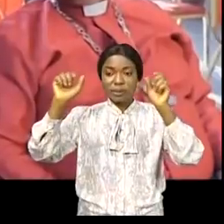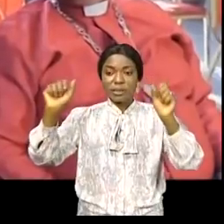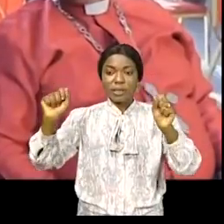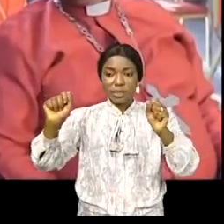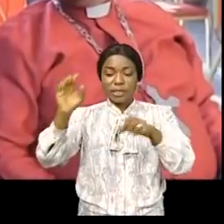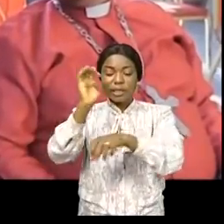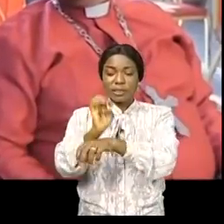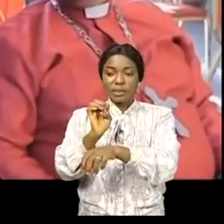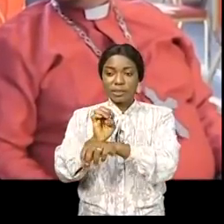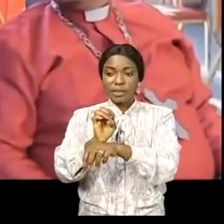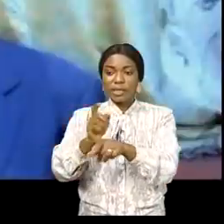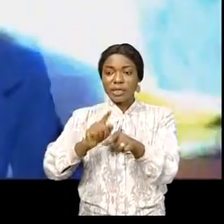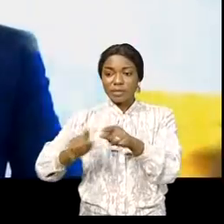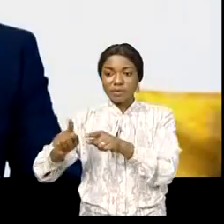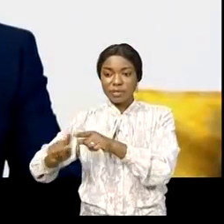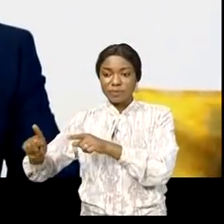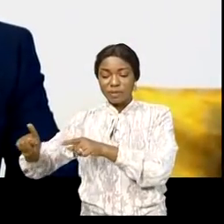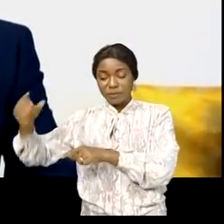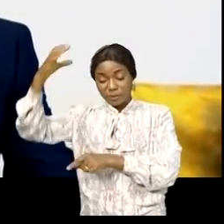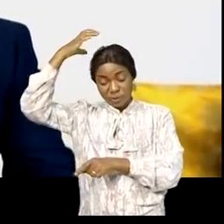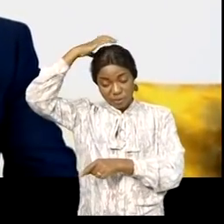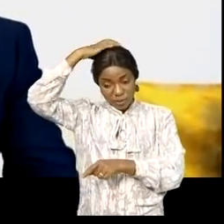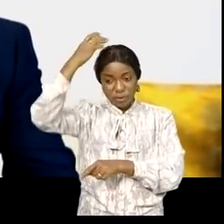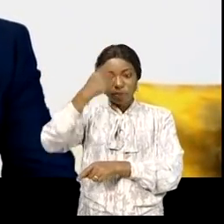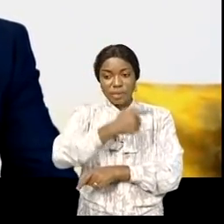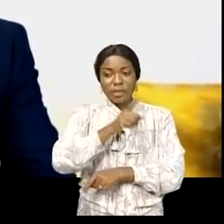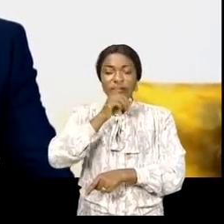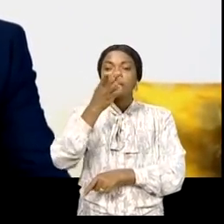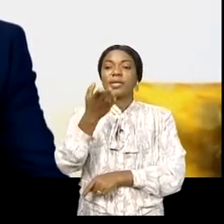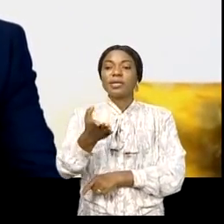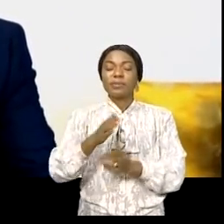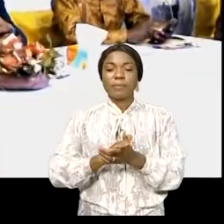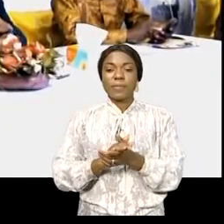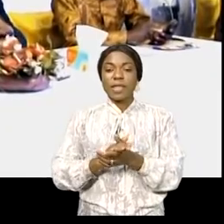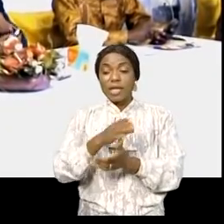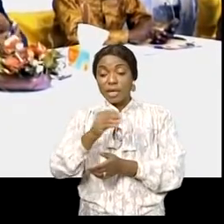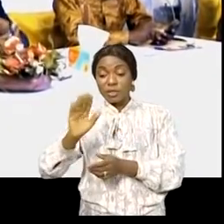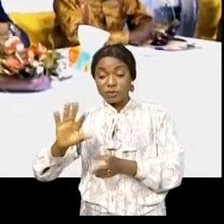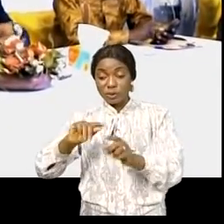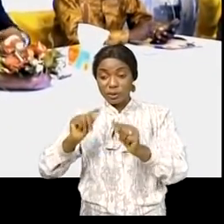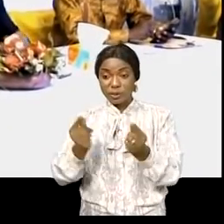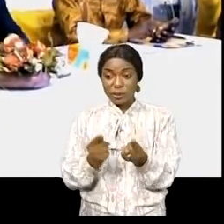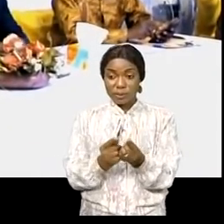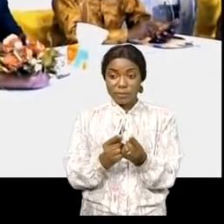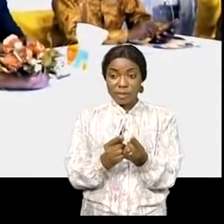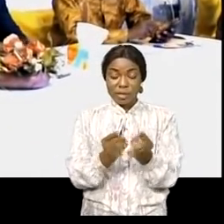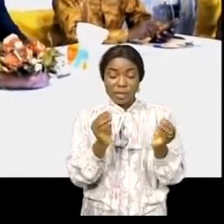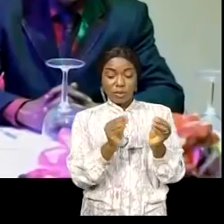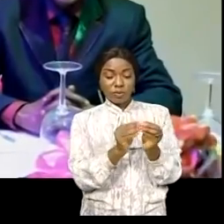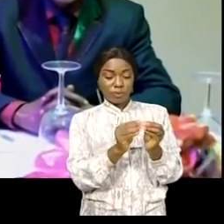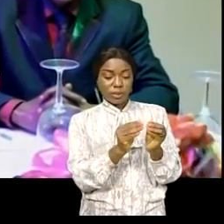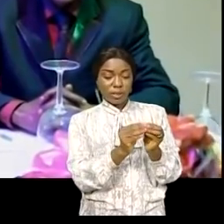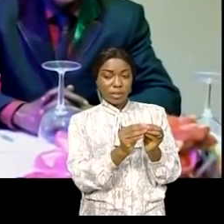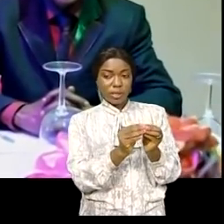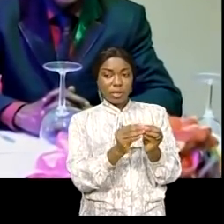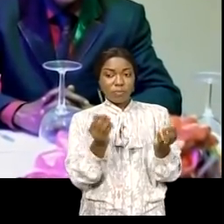Indépendantes du Congo, le bishop Monseigneur Léonard Matebwe Lambalamba et son équipe se sont retrouvés en comité restreint en raison de la pandémie